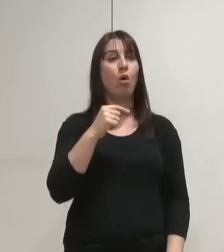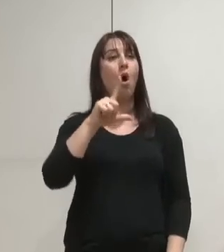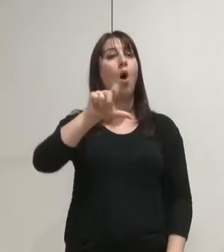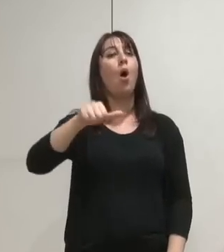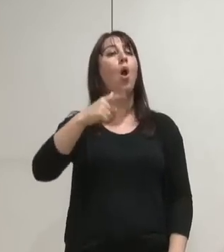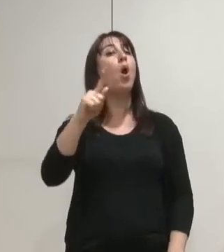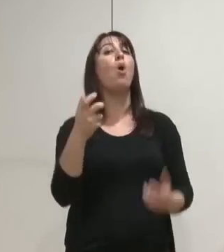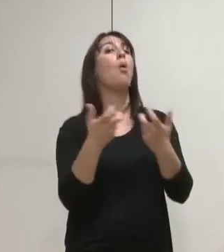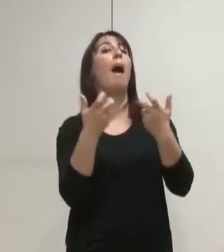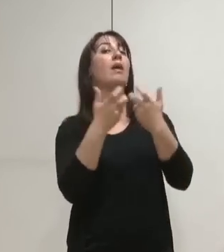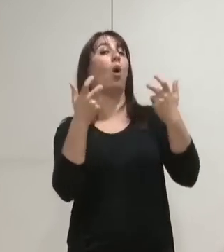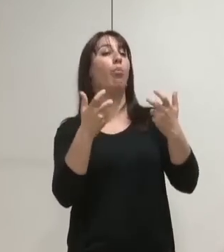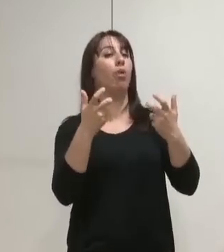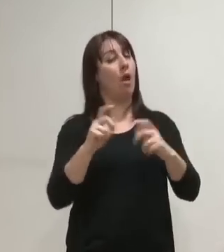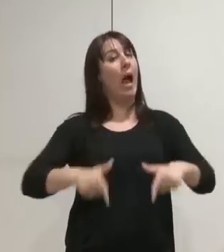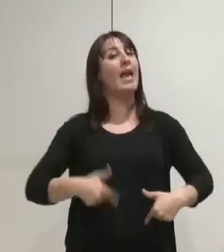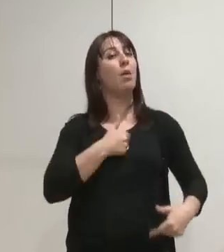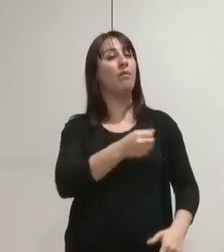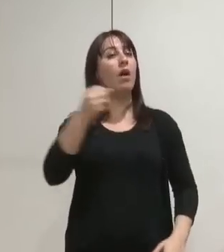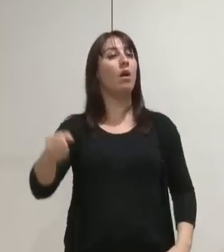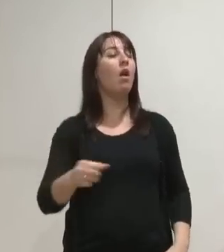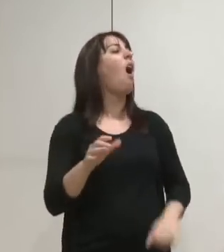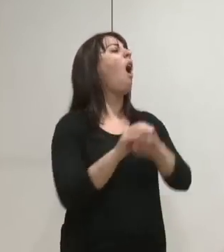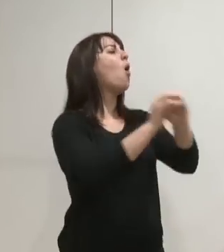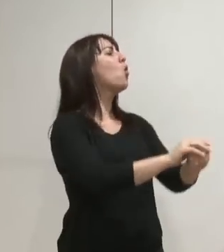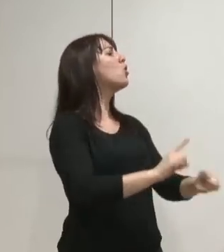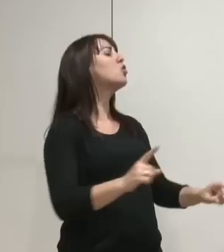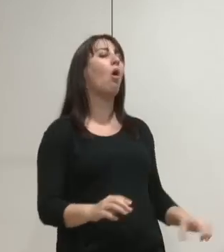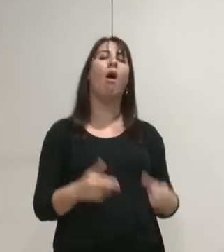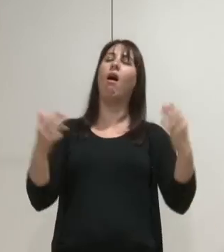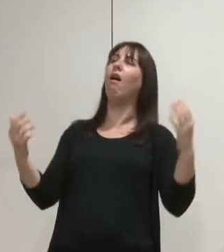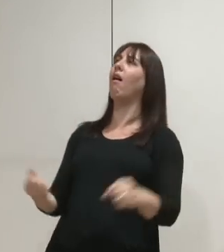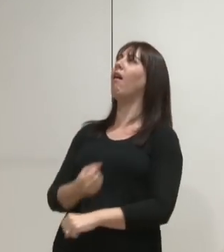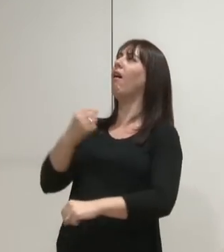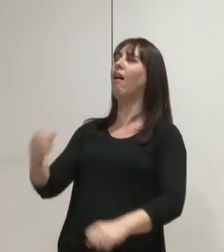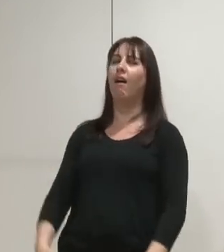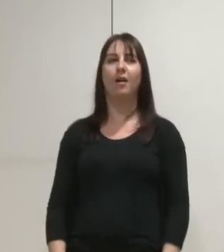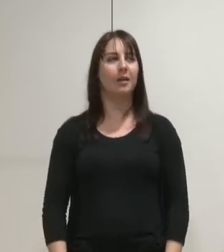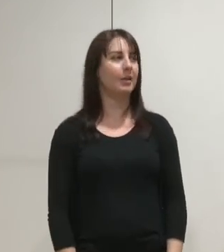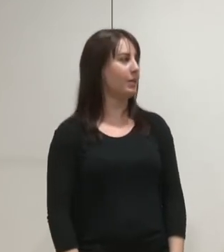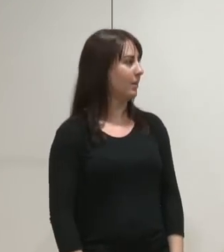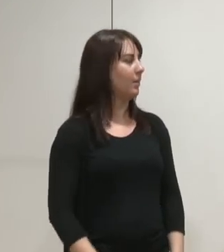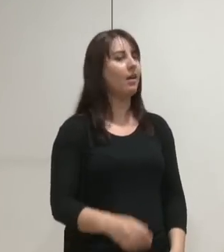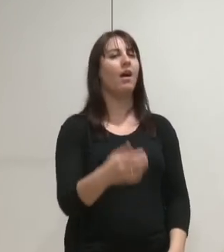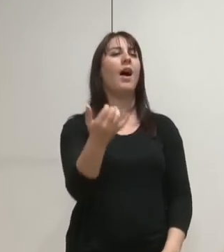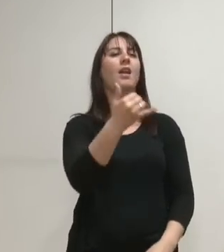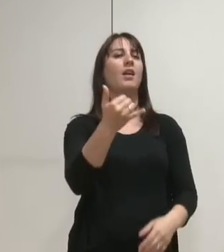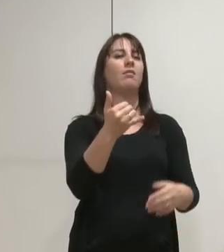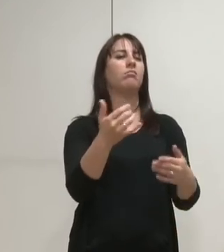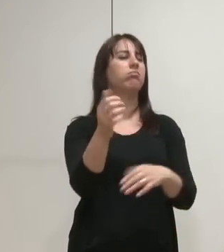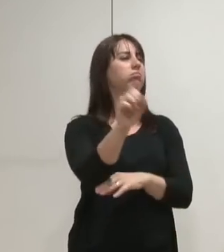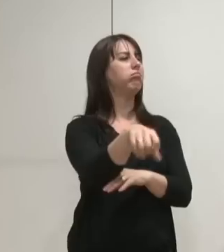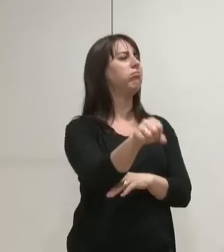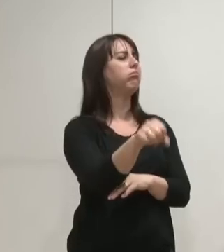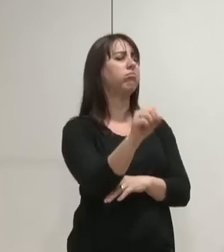exemple ah Jacques Lang est pas de gauche c'est nouau ça et je crois qu'on va laisser glisser cette intervention au